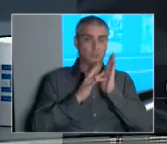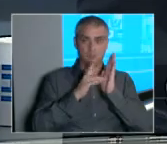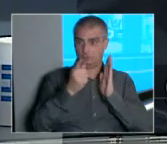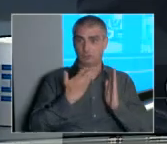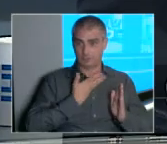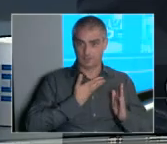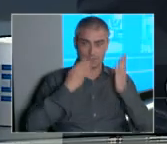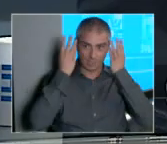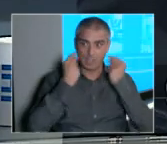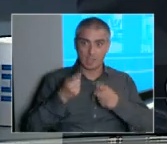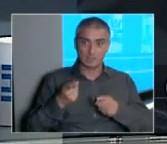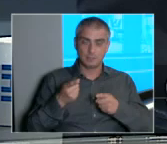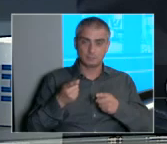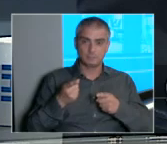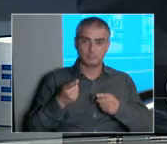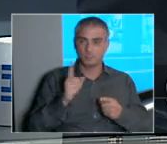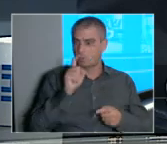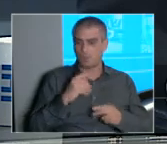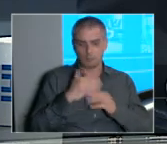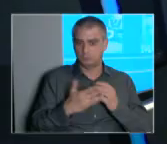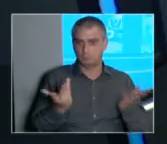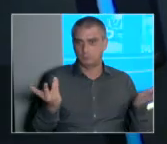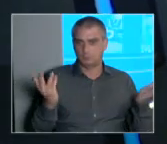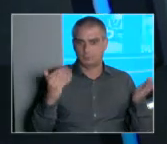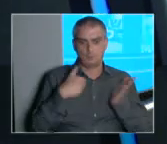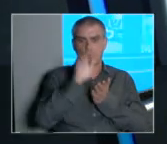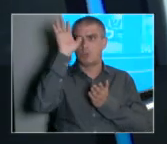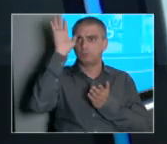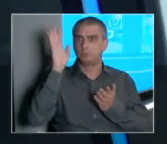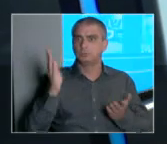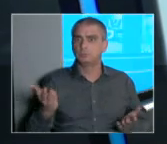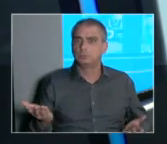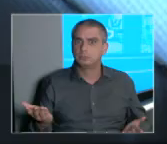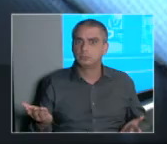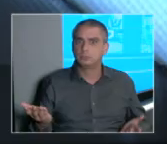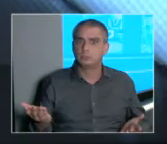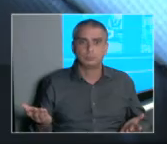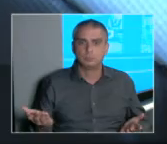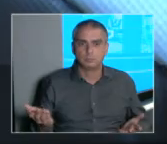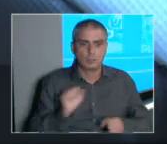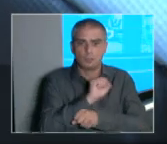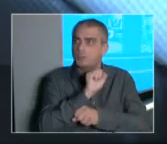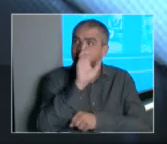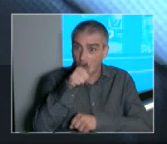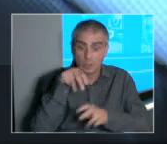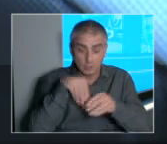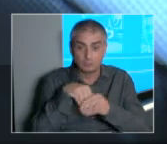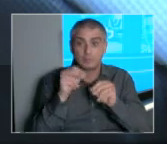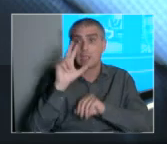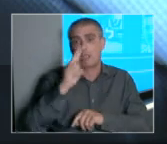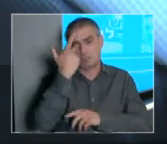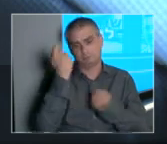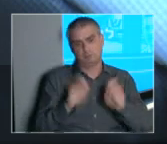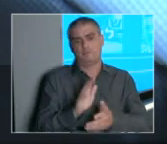16 מנדטים שיש לחרדים, ויכול להיות שבסוף תמצאו את עצמכם מחוץ לגדר. באופוזיציה. יכולתם לשבת עם גנץ